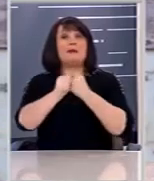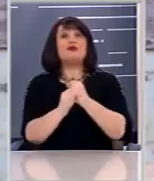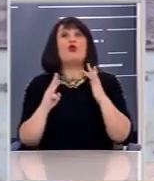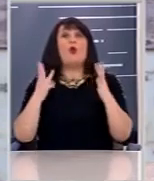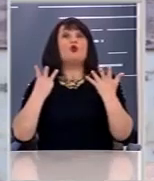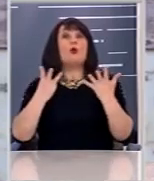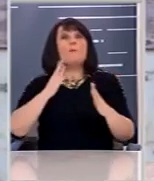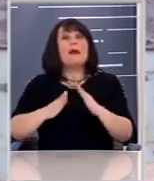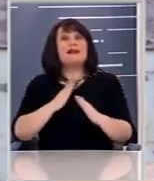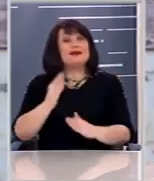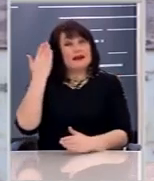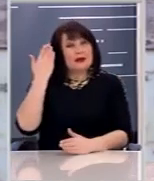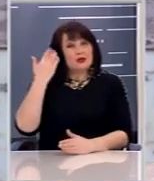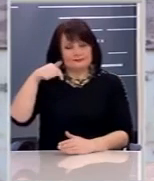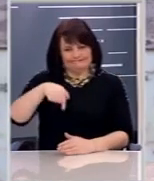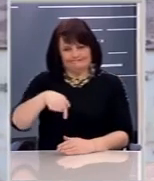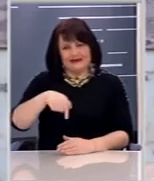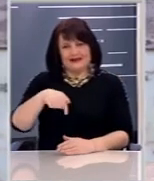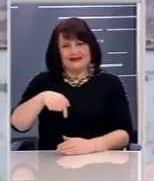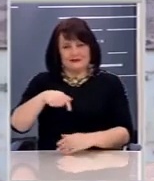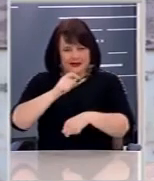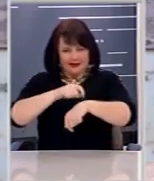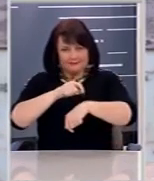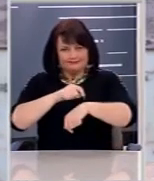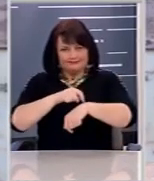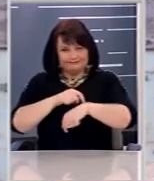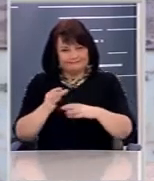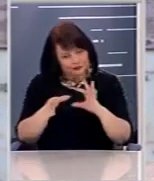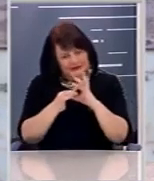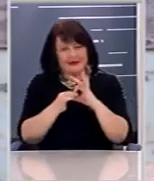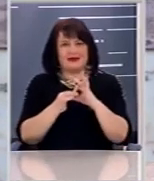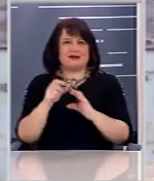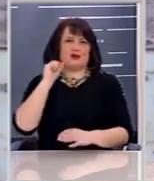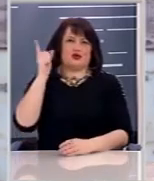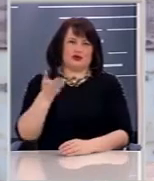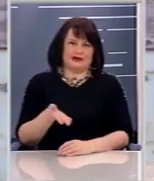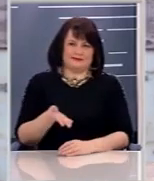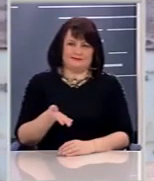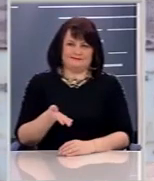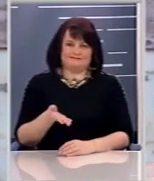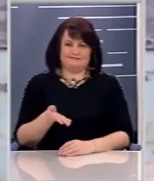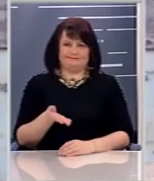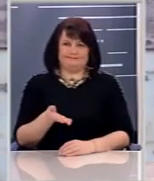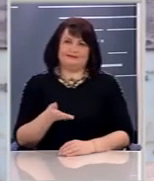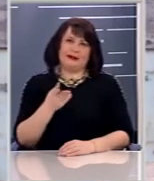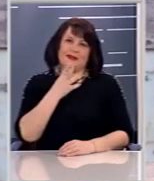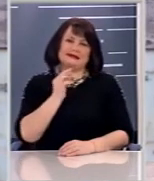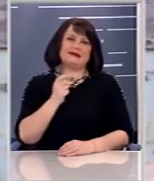Μάρτη μέσα στη συγκεκριμένη συγκυρία που αυτή γιορτάζεται έστω και εντός